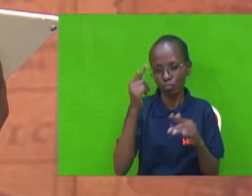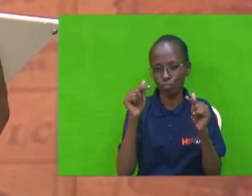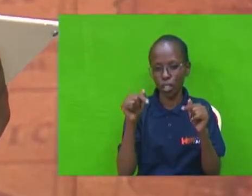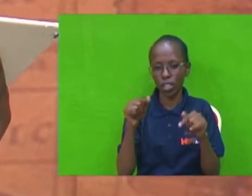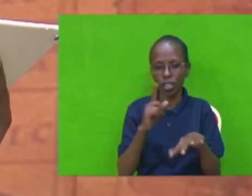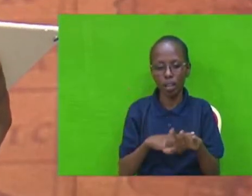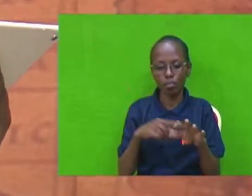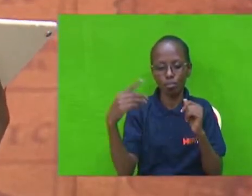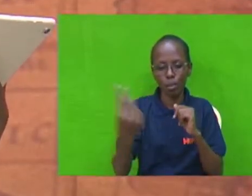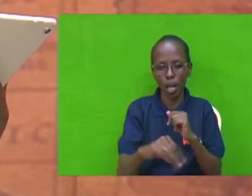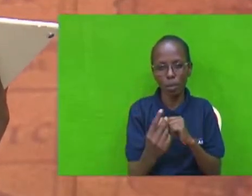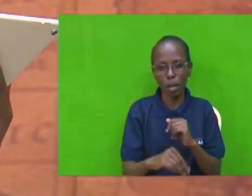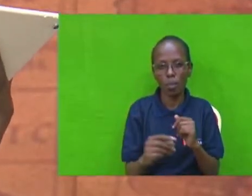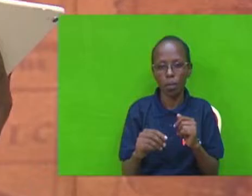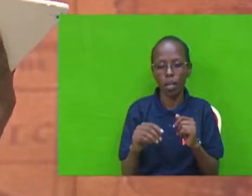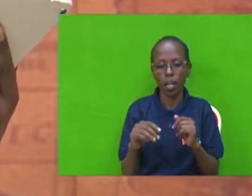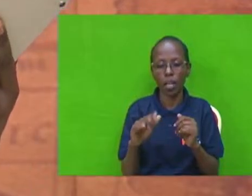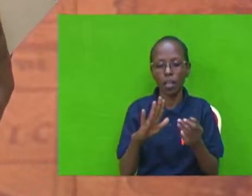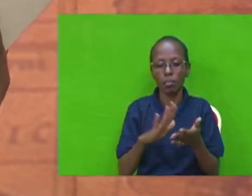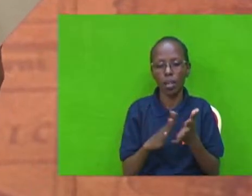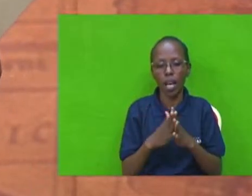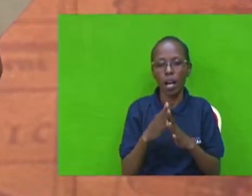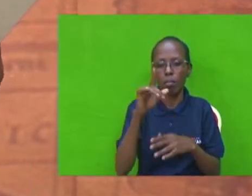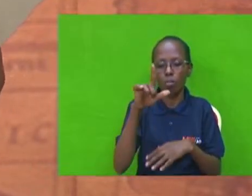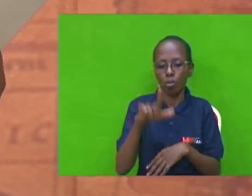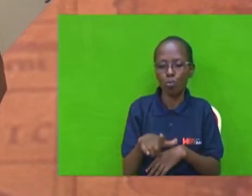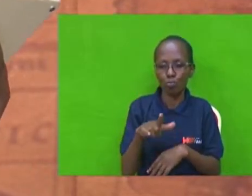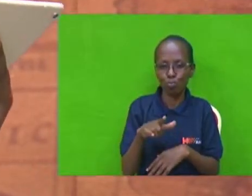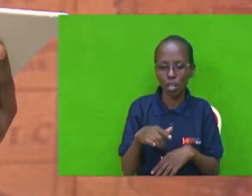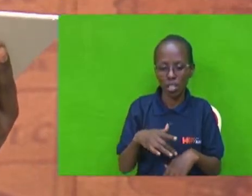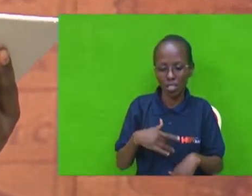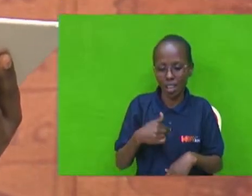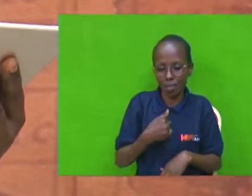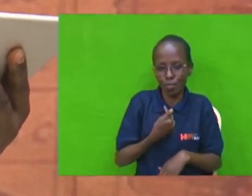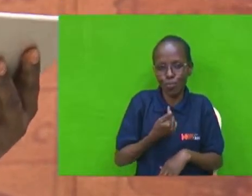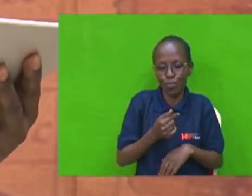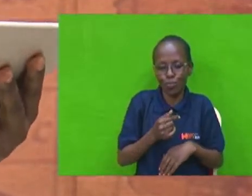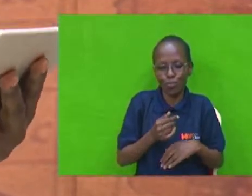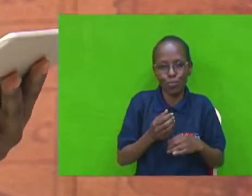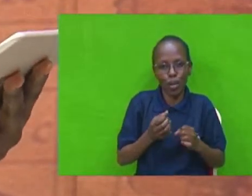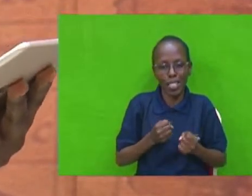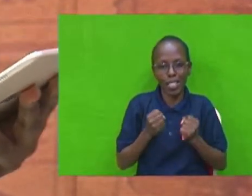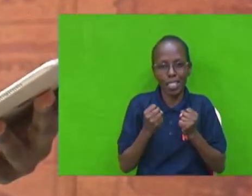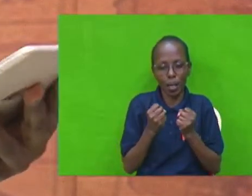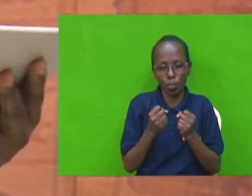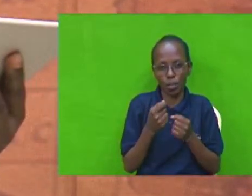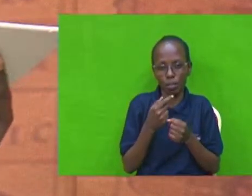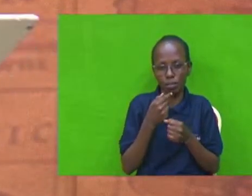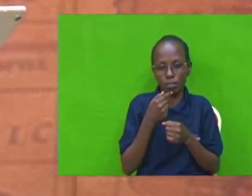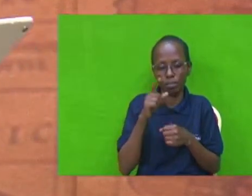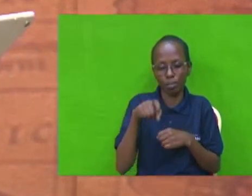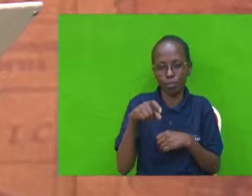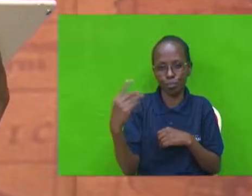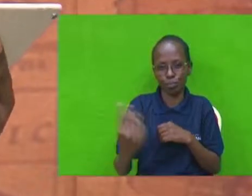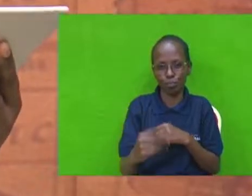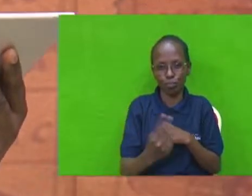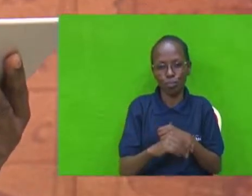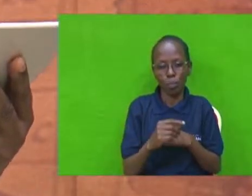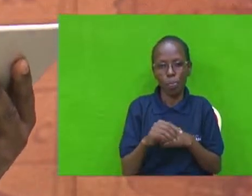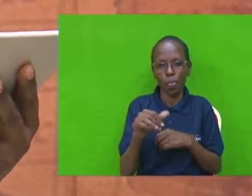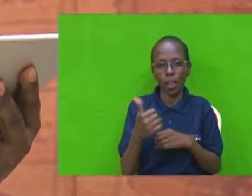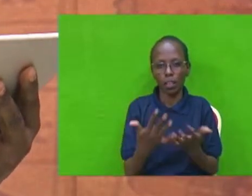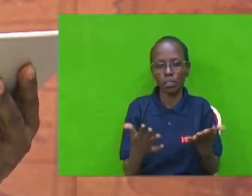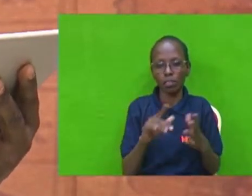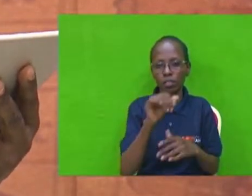ukimchapa anakuwa na low self esteem. Sasa tunashindwa kwani aliumbwa na nani? Aliumbwa ni anasema achapo. Kuna point nyingine,